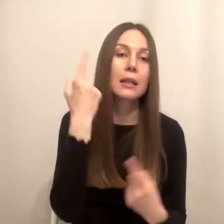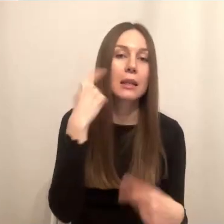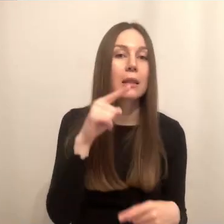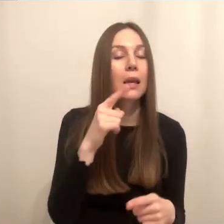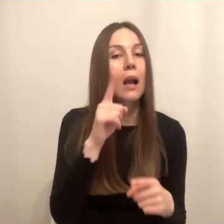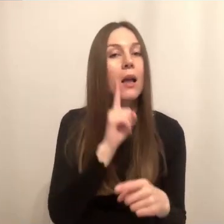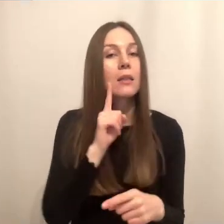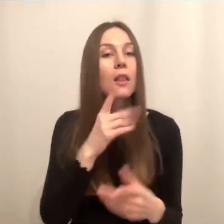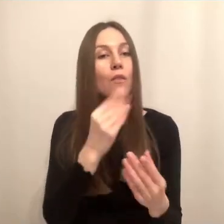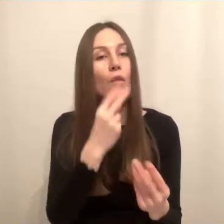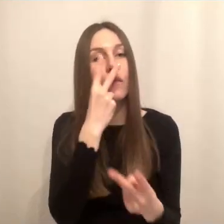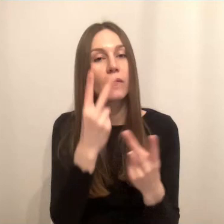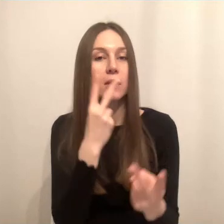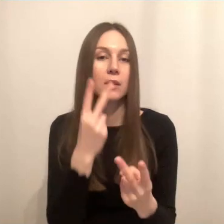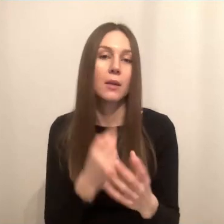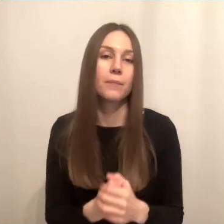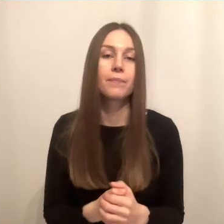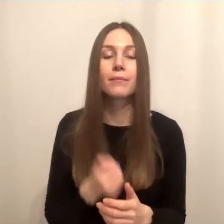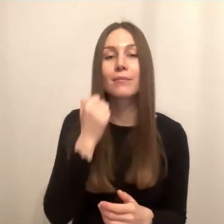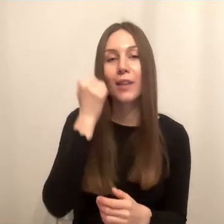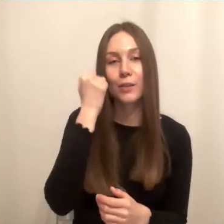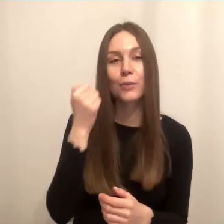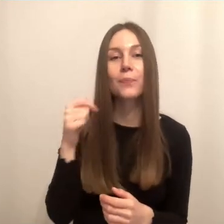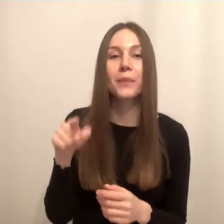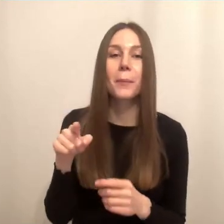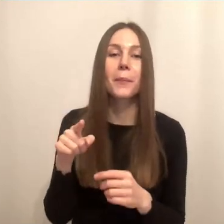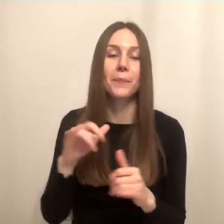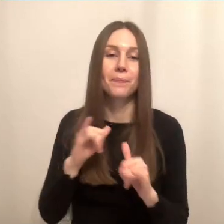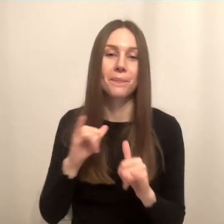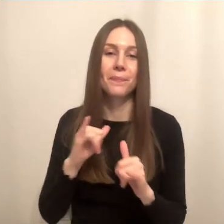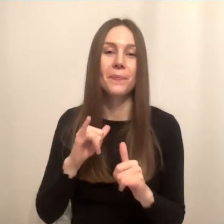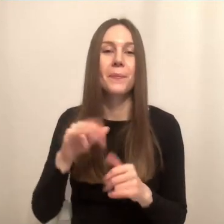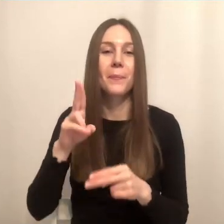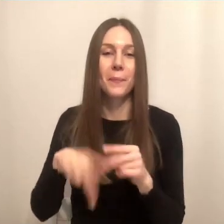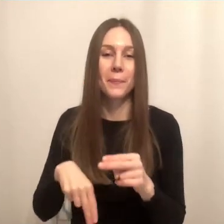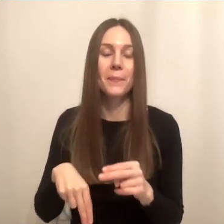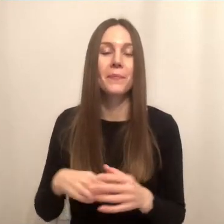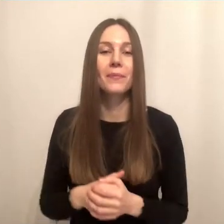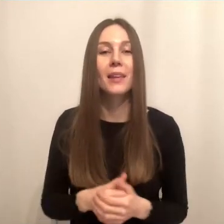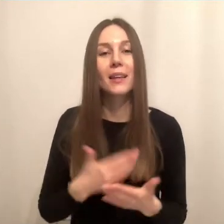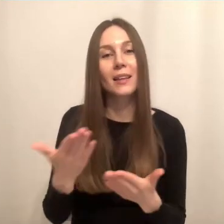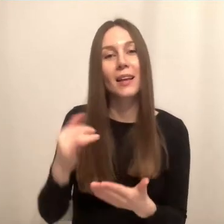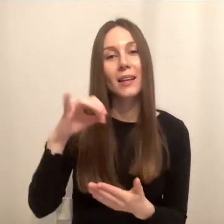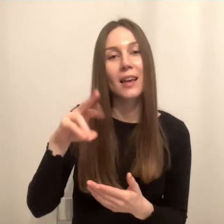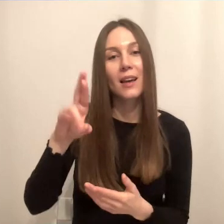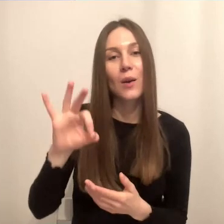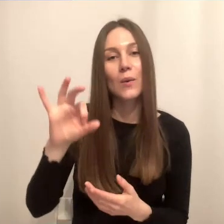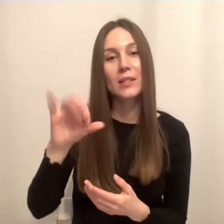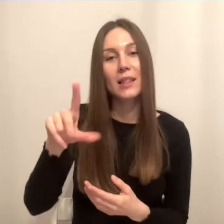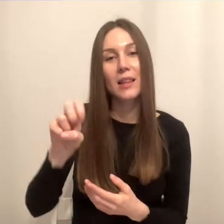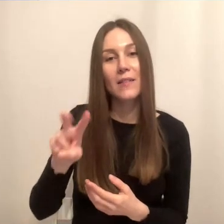vizija Trakų rajono. Dėkui, taip diplomatiškai pabaigėt. Prašau, ponia Jaroslavai, jums atsakymas.